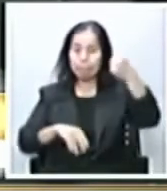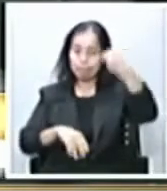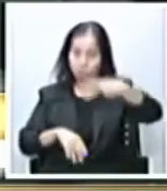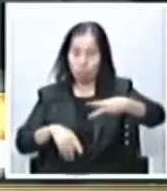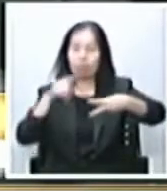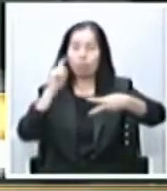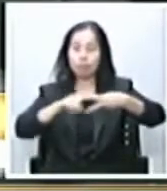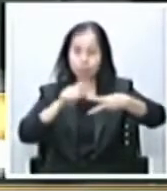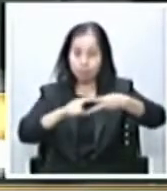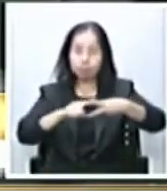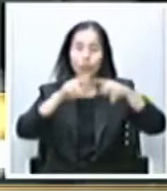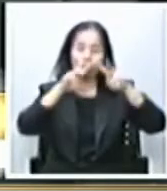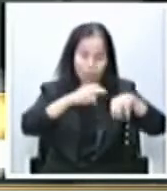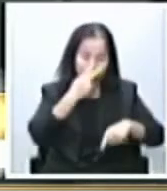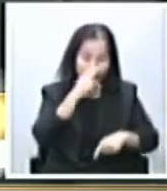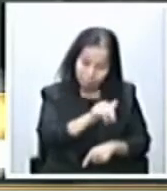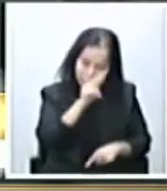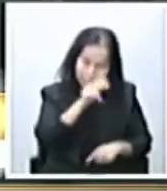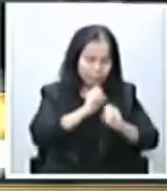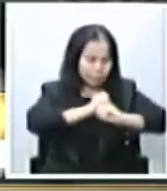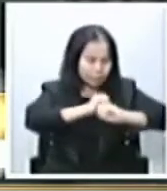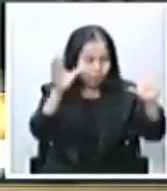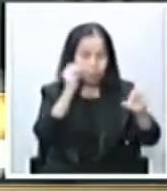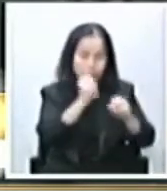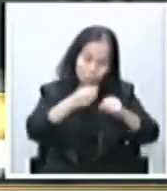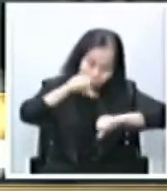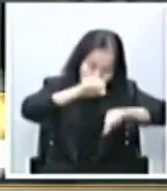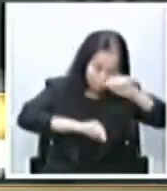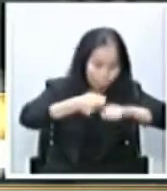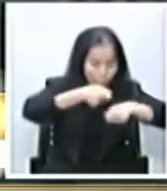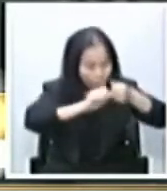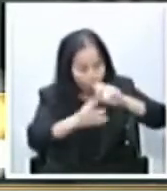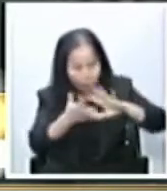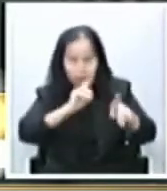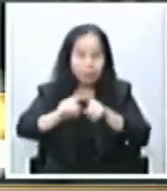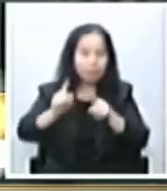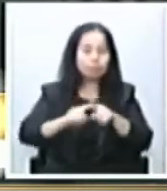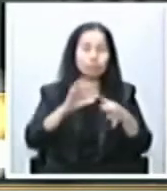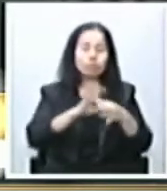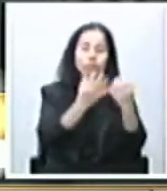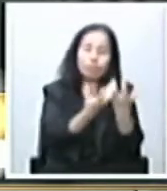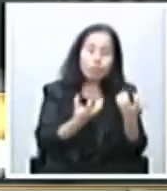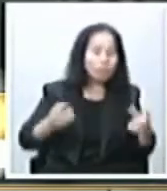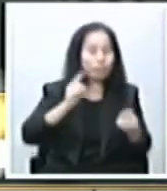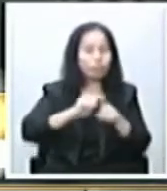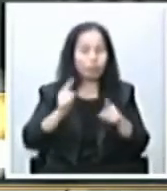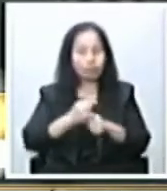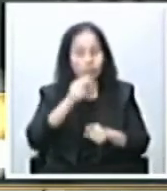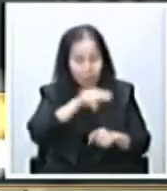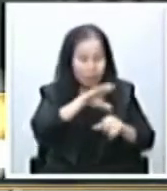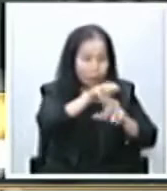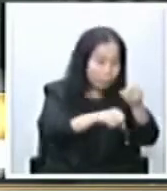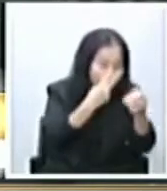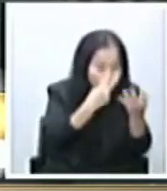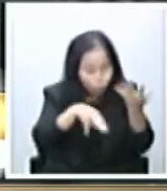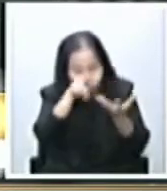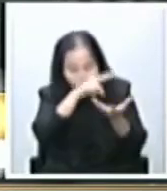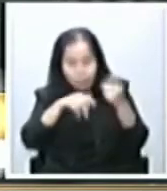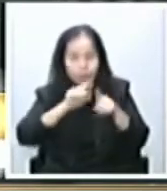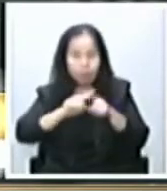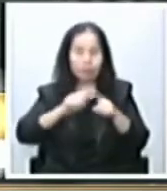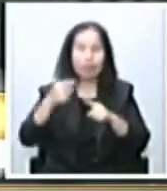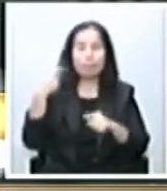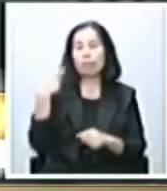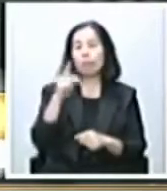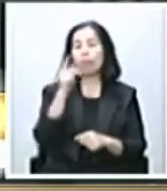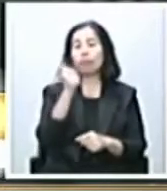ได้นั่นก็คือการประดิษฐ์รังสรรค์นวัตกรรมหรือสิ่งประดิษฐ์เพื่อที่จะเกิดประโยชน์กับประเทศเกิดประโยชน์กับมวลมนุษยช